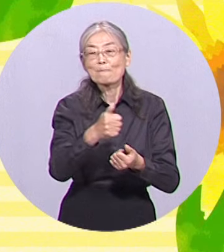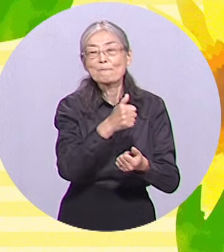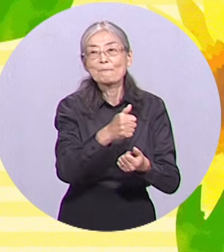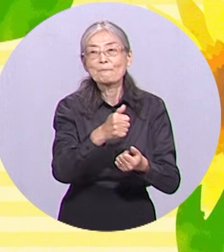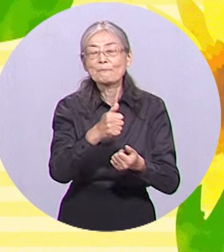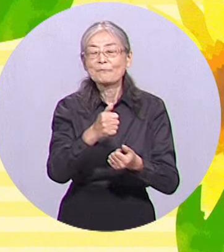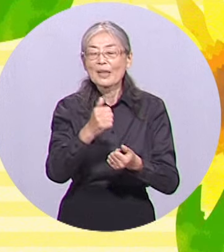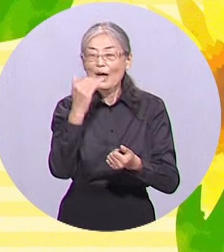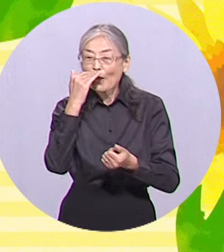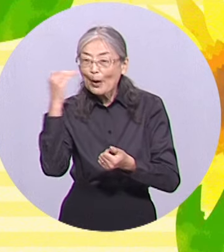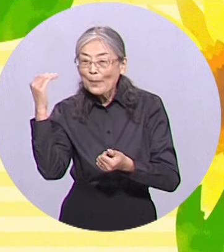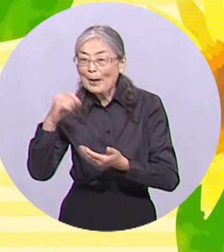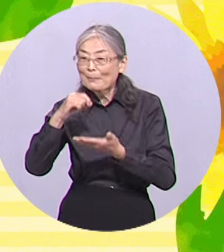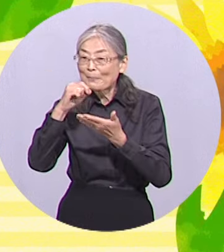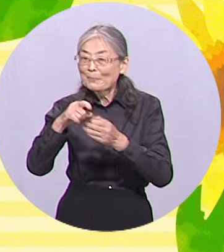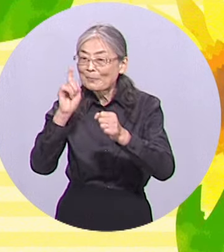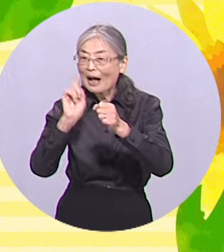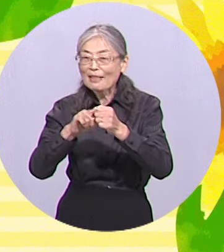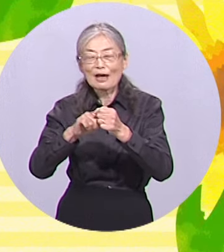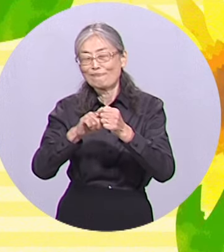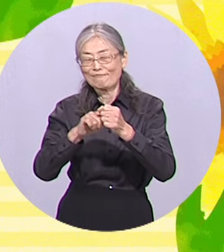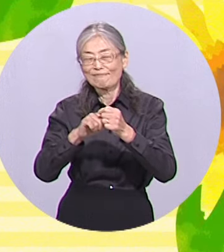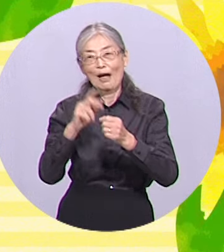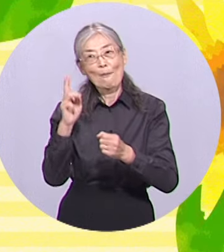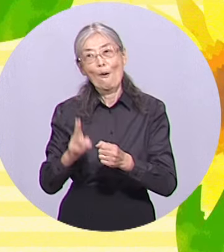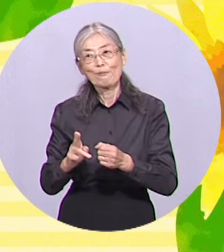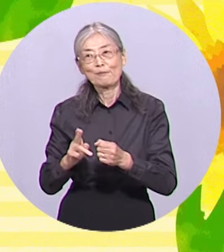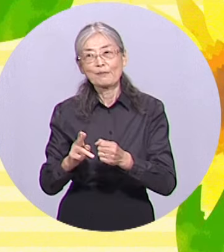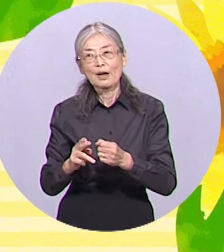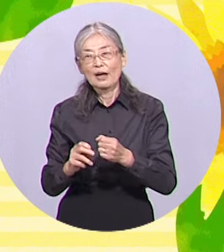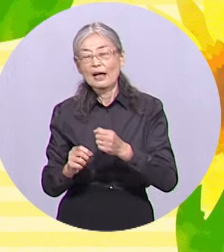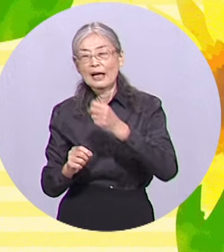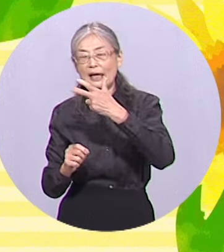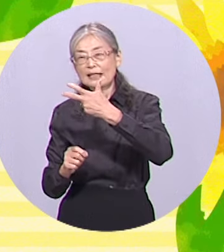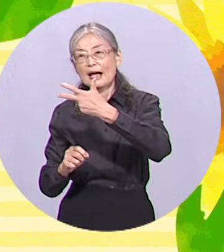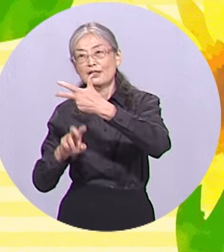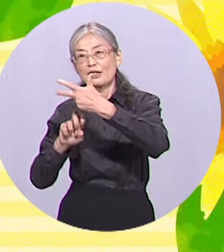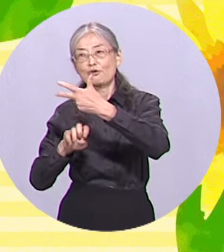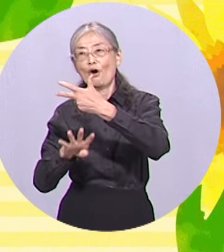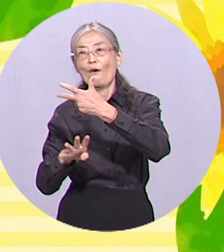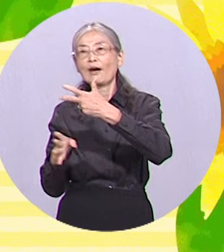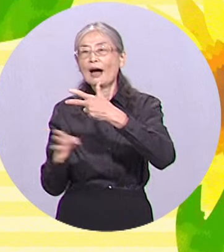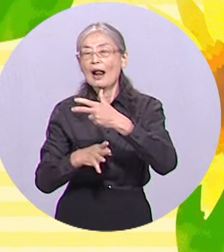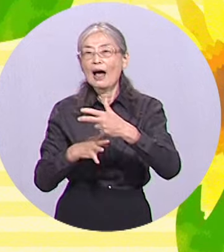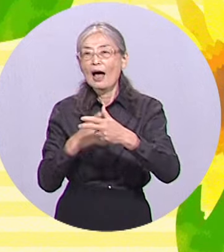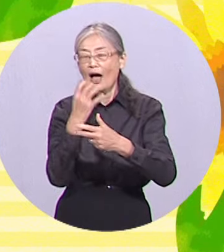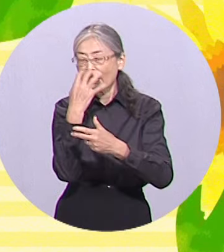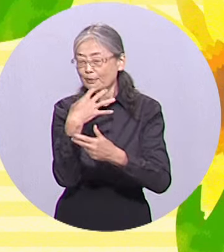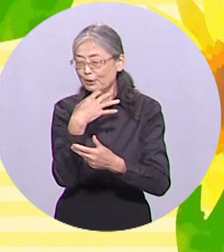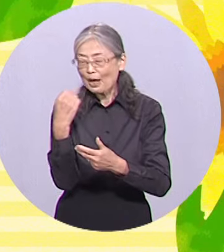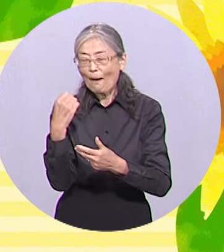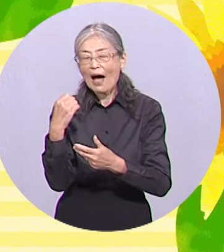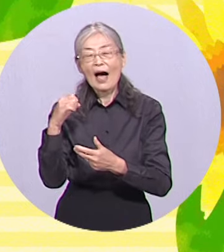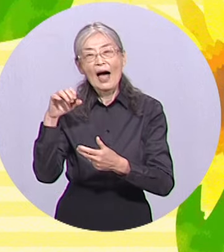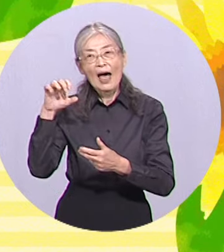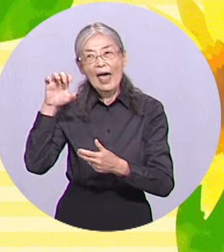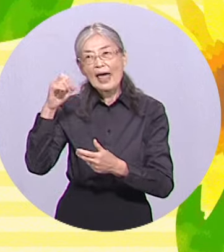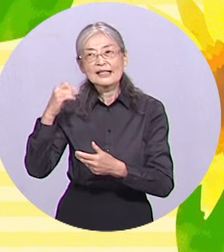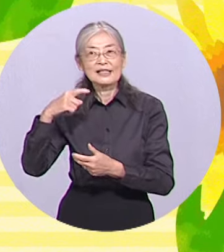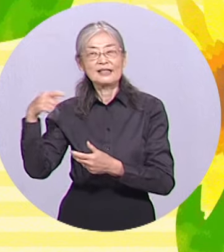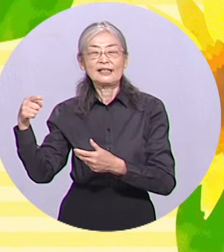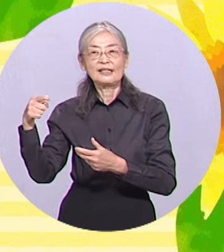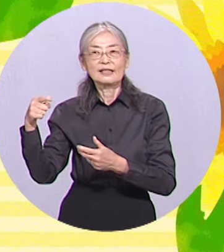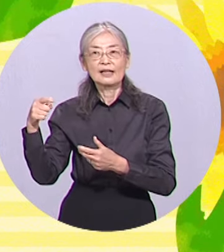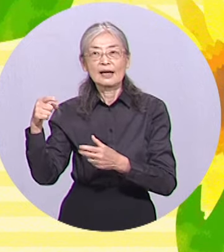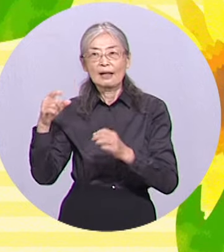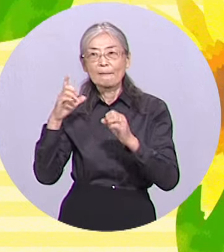な景品が当たるチャンスです。今月24日から始まる渋沢栄一デジタルクイズラリーでは、県内30